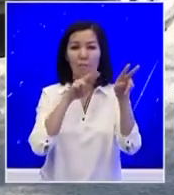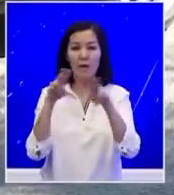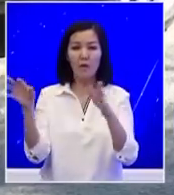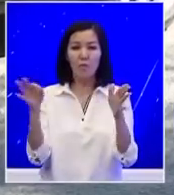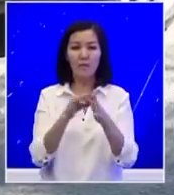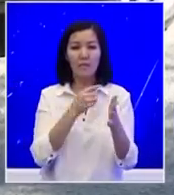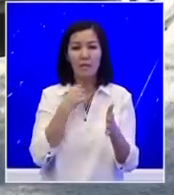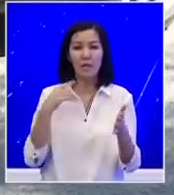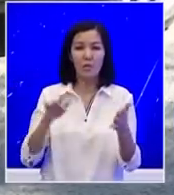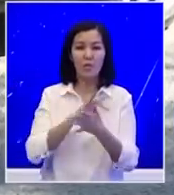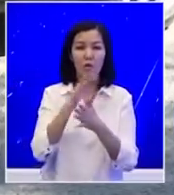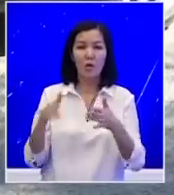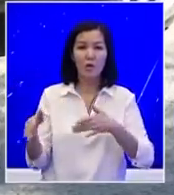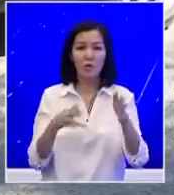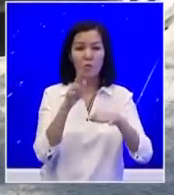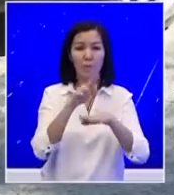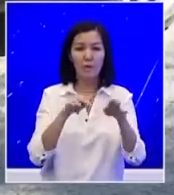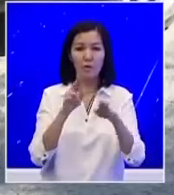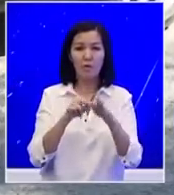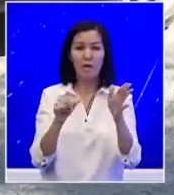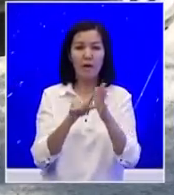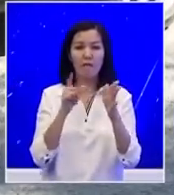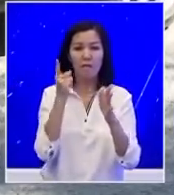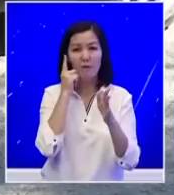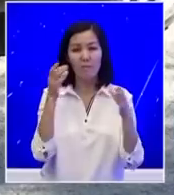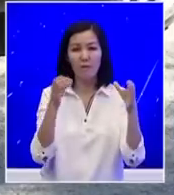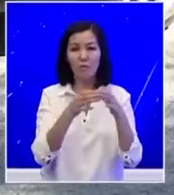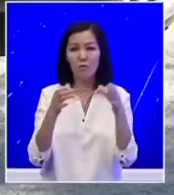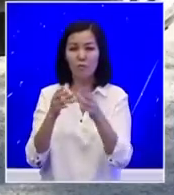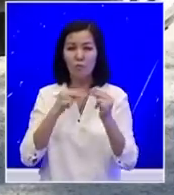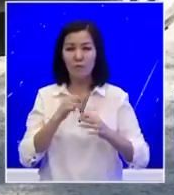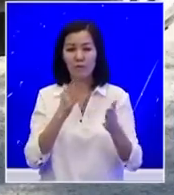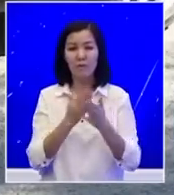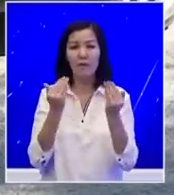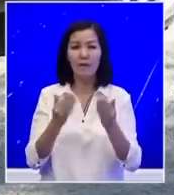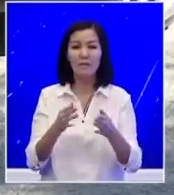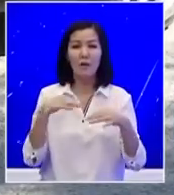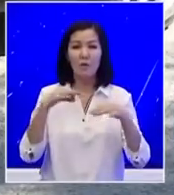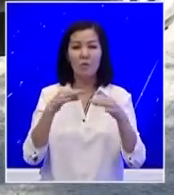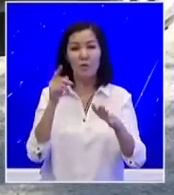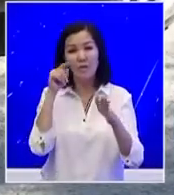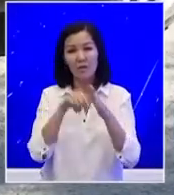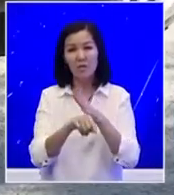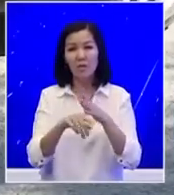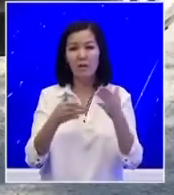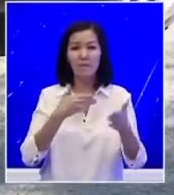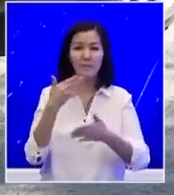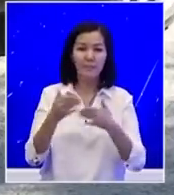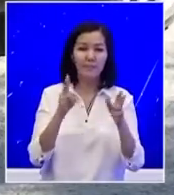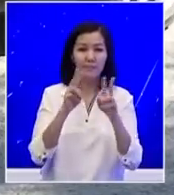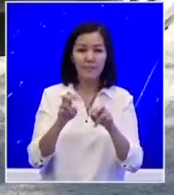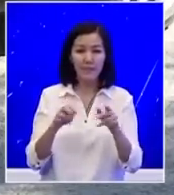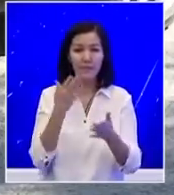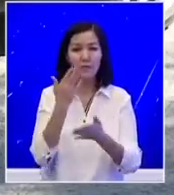мақсатында Талдықорған қалалық жол патрульдік полициясының 6 мобильдік тобы жұмыс істеп жатыр. Қазір олар көліктегі тұрғындардың жүру себебін